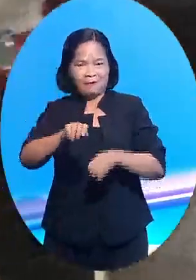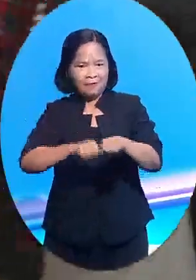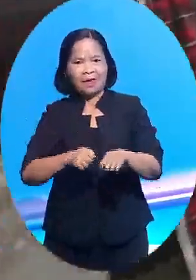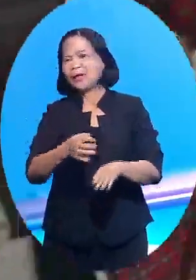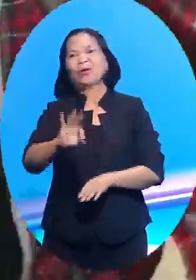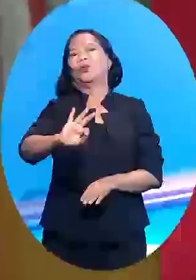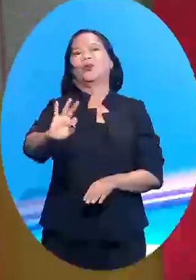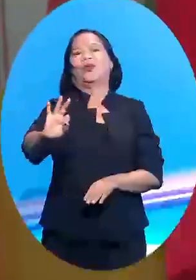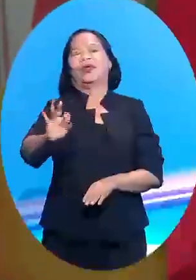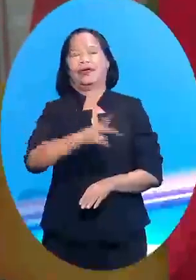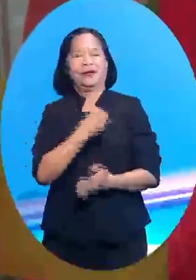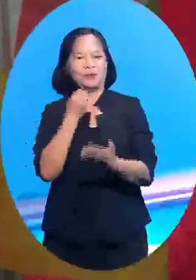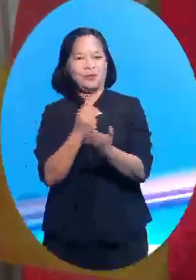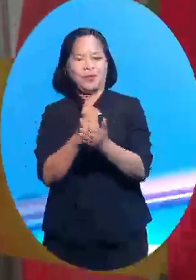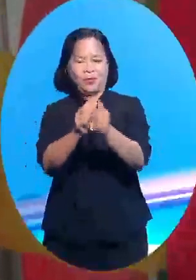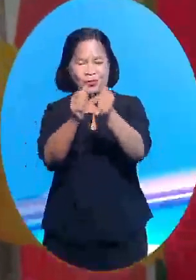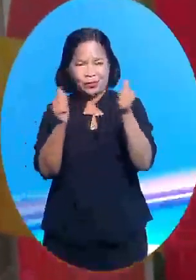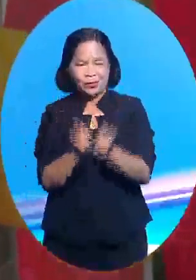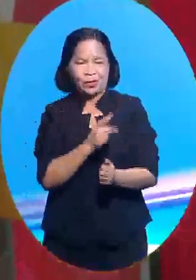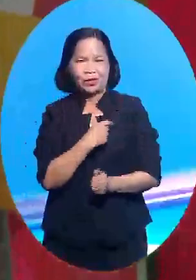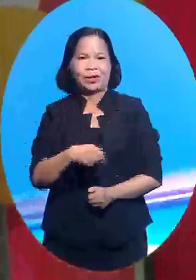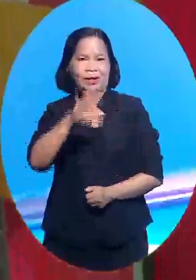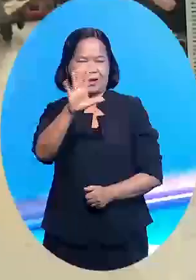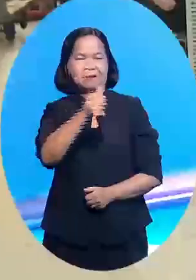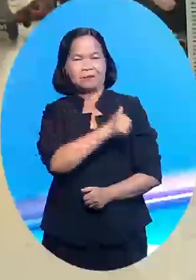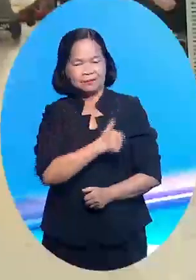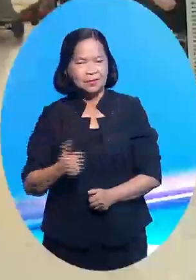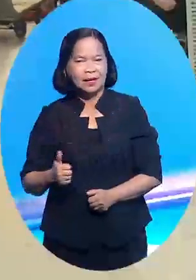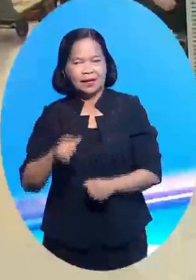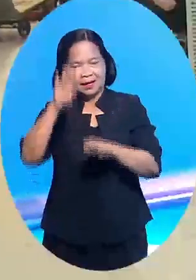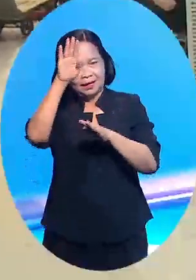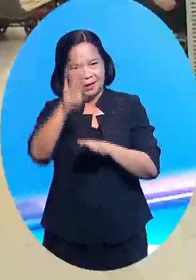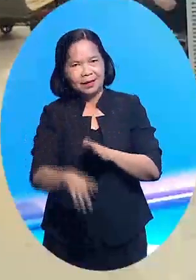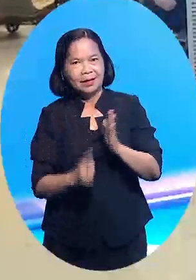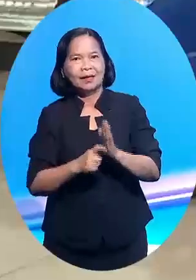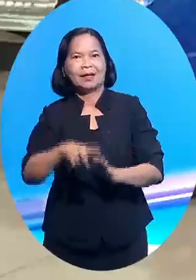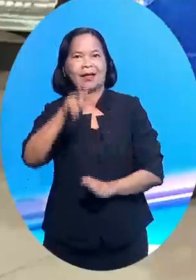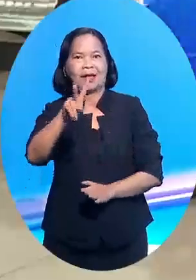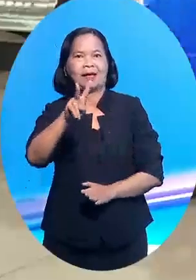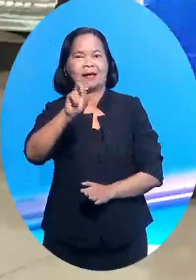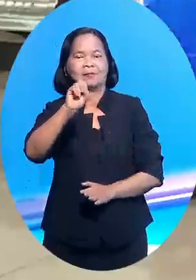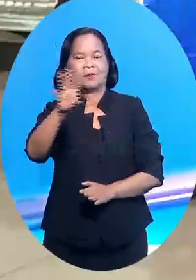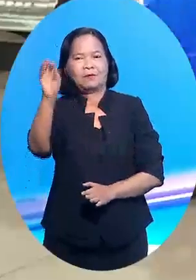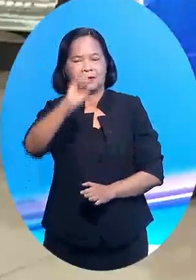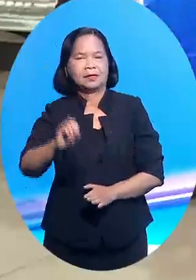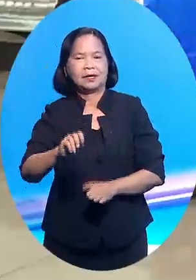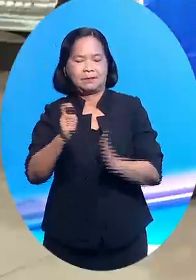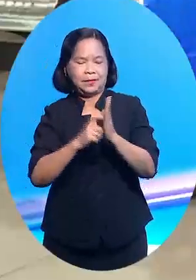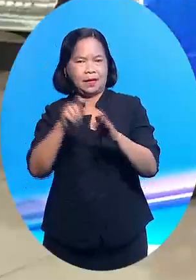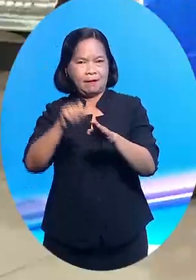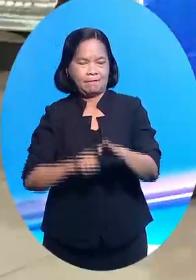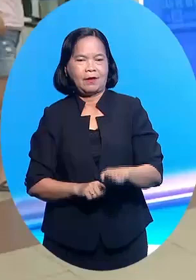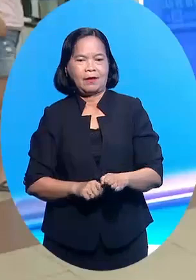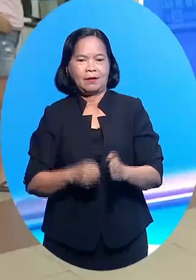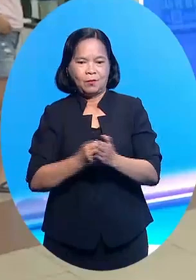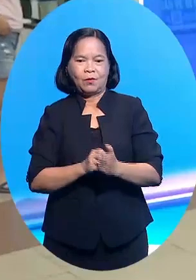chặng. Hành khách mua vé tập thể có số lượng khách từ 5 người trở lên được giảm giá từ 2 đến 14% giá vé. Mua vé khứ hồi